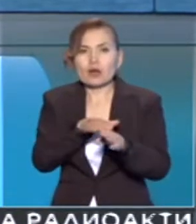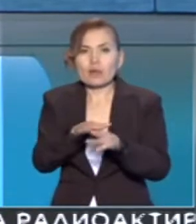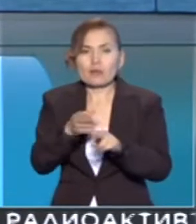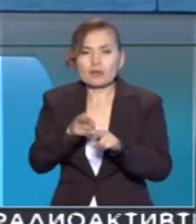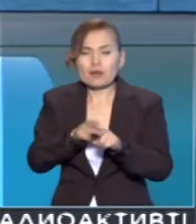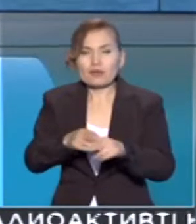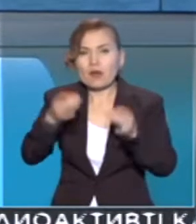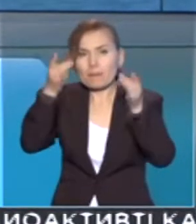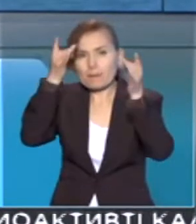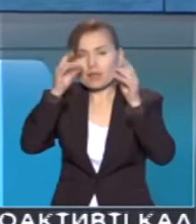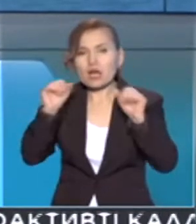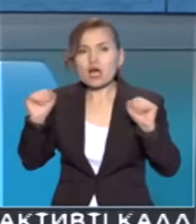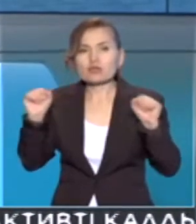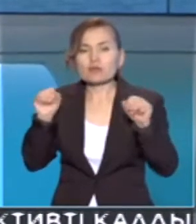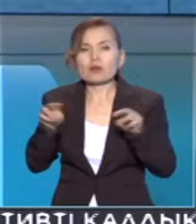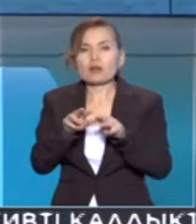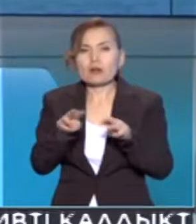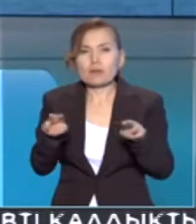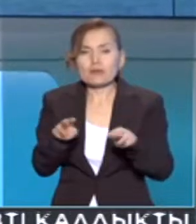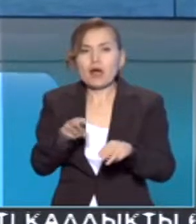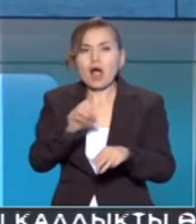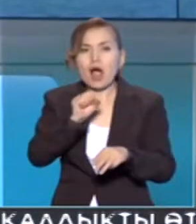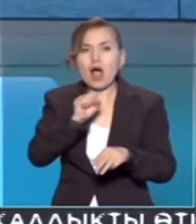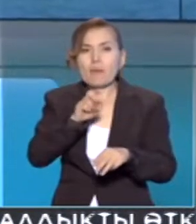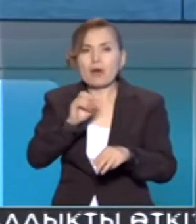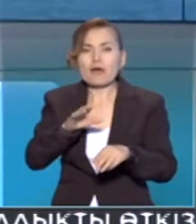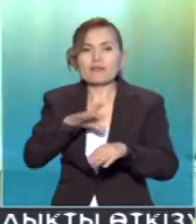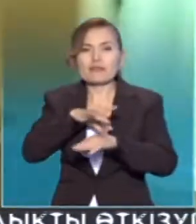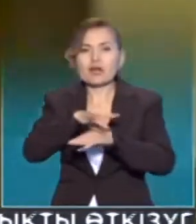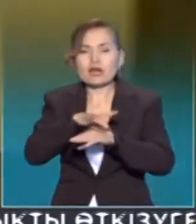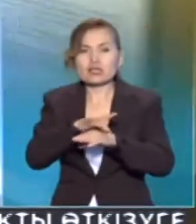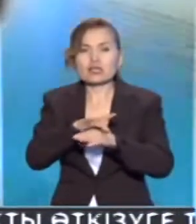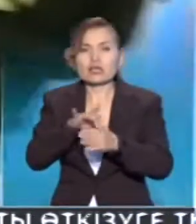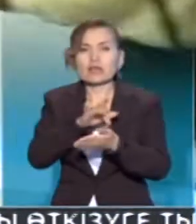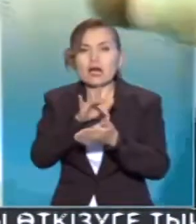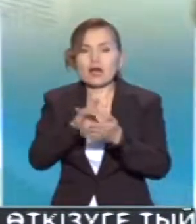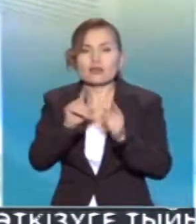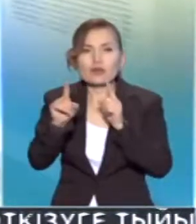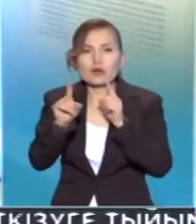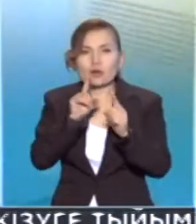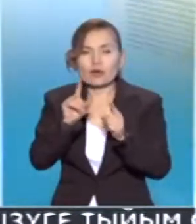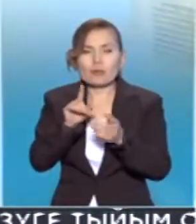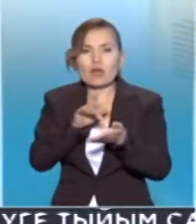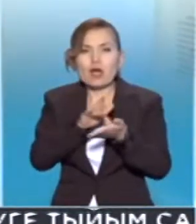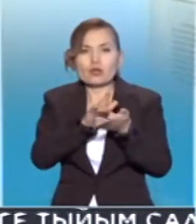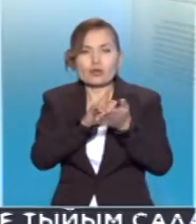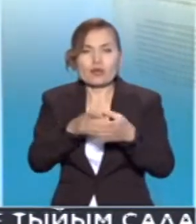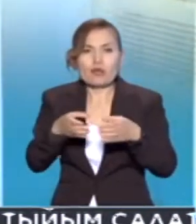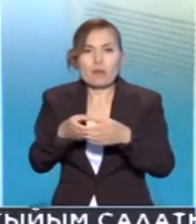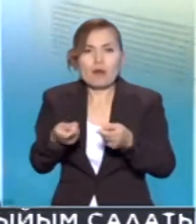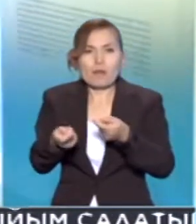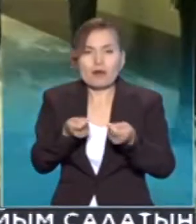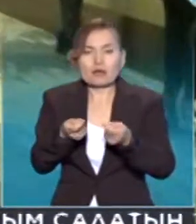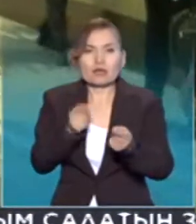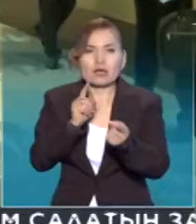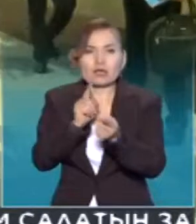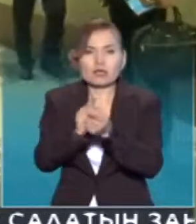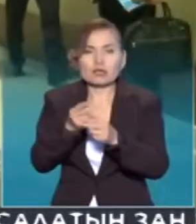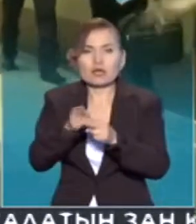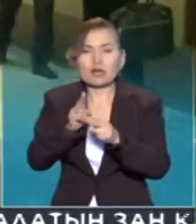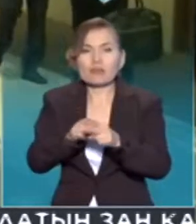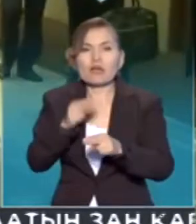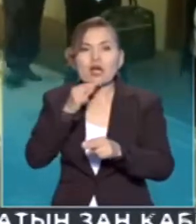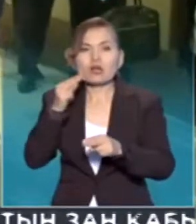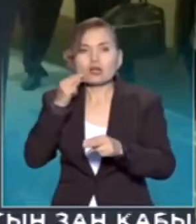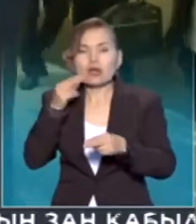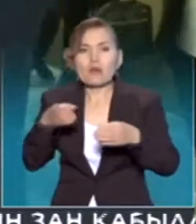Бұл туралы мәдениет және спорт министрі Дәурен Абаев Ташкентте өтіп жатқан туристік ұйым басшыларының кездесуінде айтты. Жиынға Шанхай ынтымақтастық